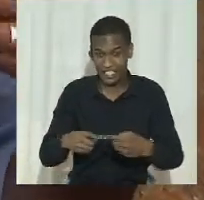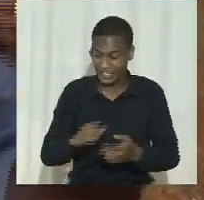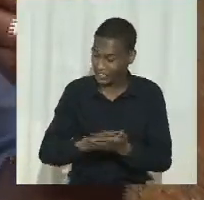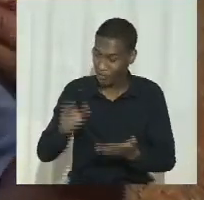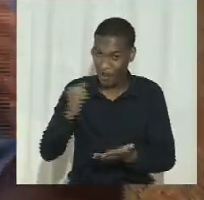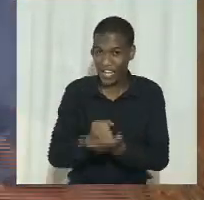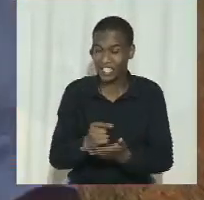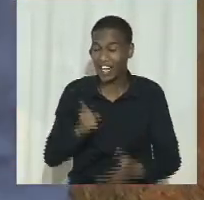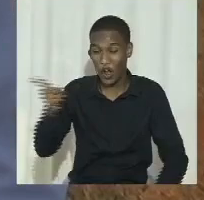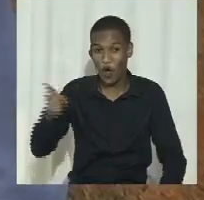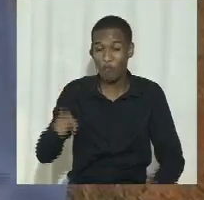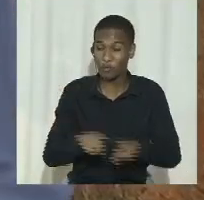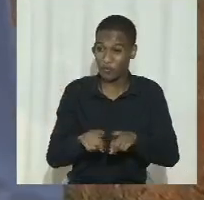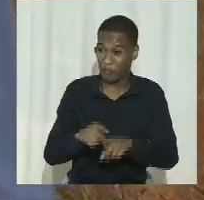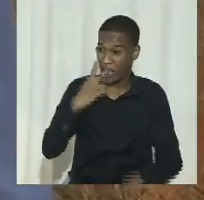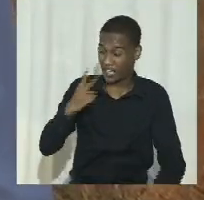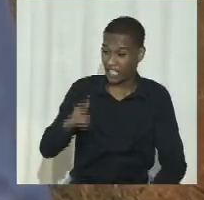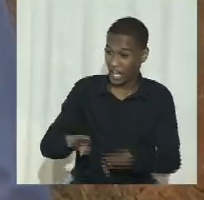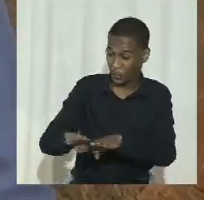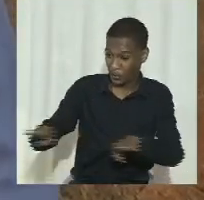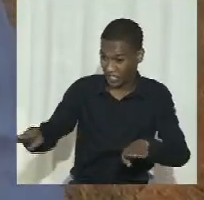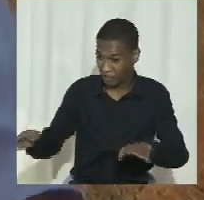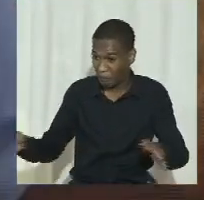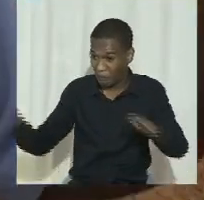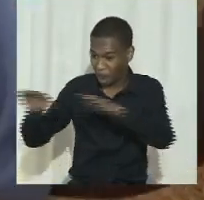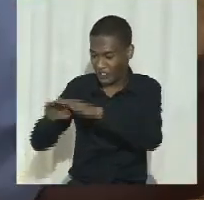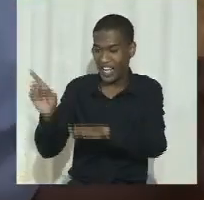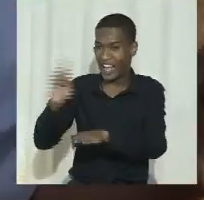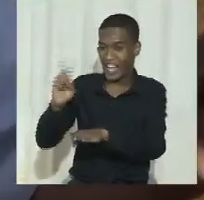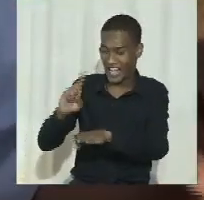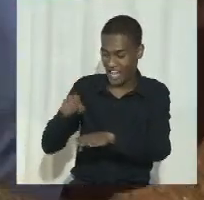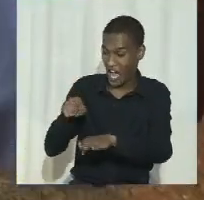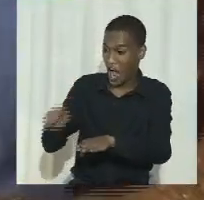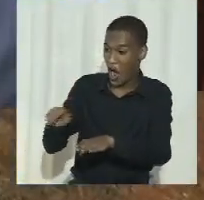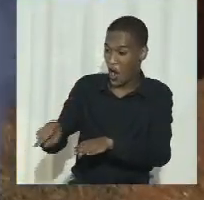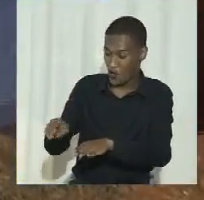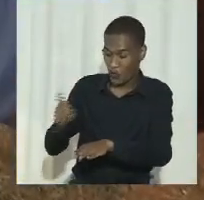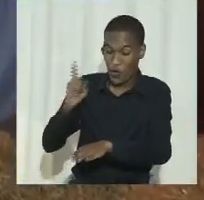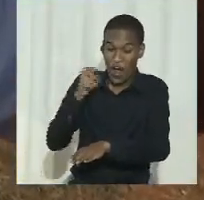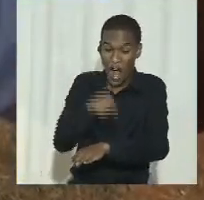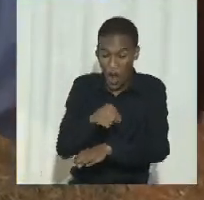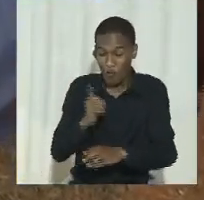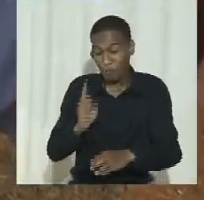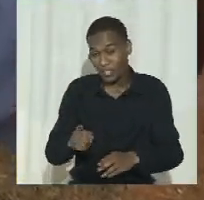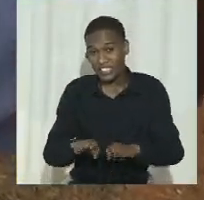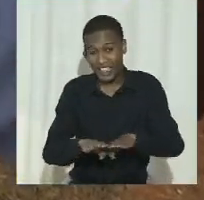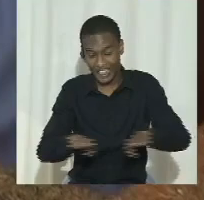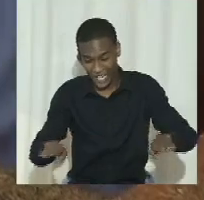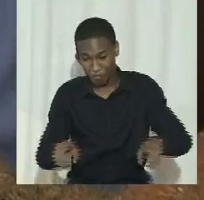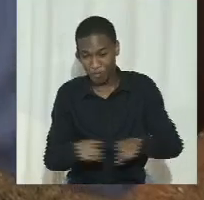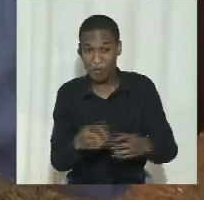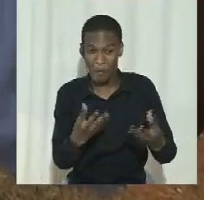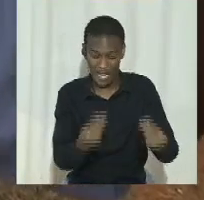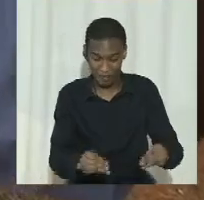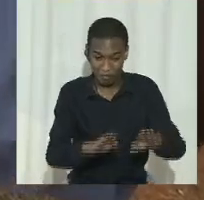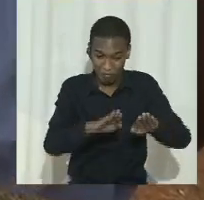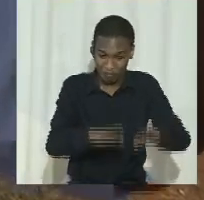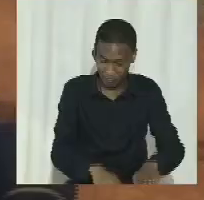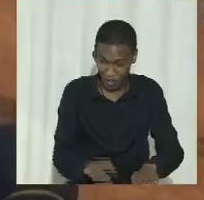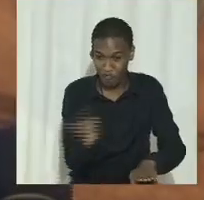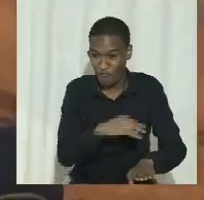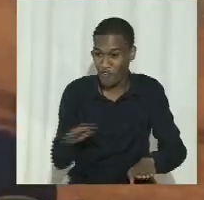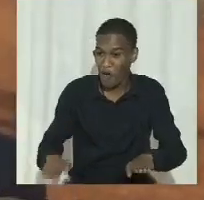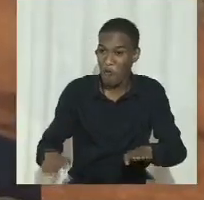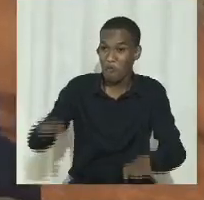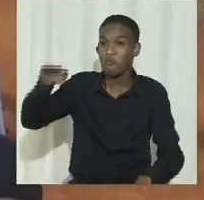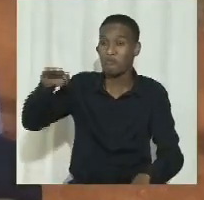lay rano miritra. Dia lasa ohatra mahita mihamiakatra le toerana misy vato a zay ny zavatra hitan'ny olona.